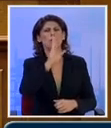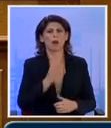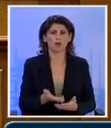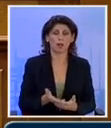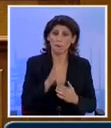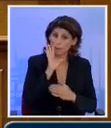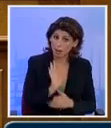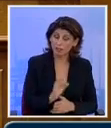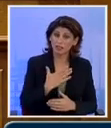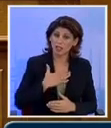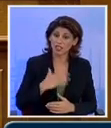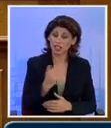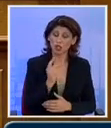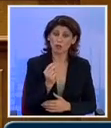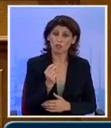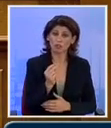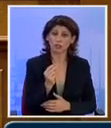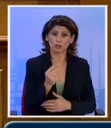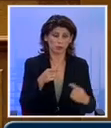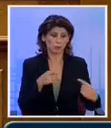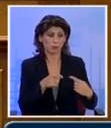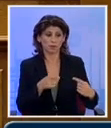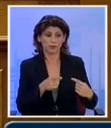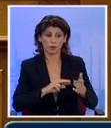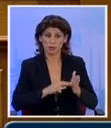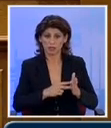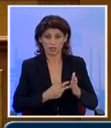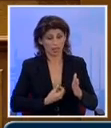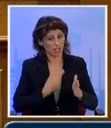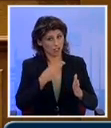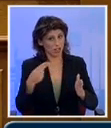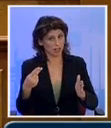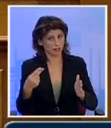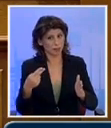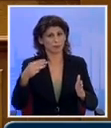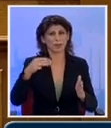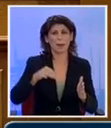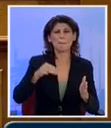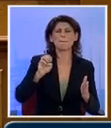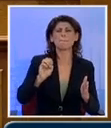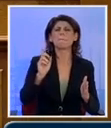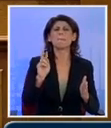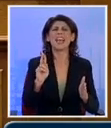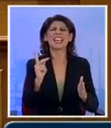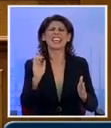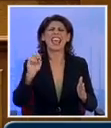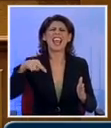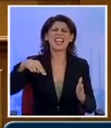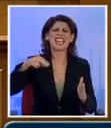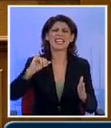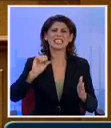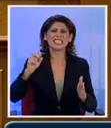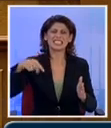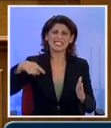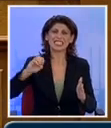πραγματικά κοινοβουλευτικές αναμετρήσεις, να προσέχετε και τις εκφράσεις σας. Το μερκελιστές και υπάλληλοι των τοκογλύφων και εγκάθετοι